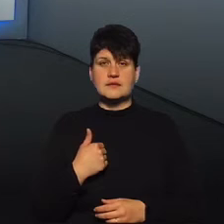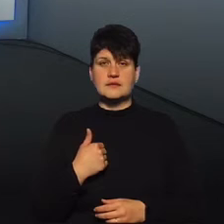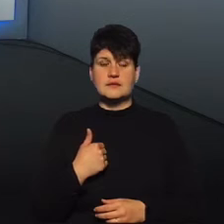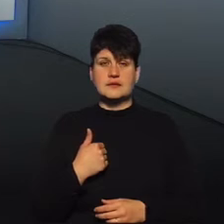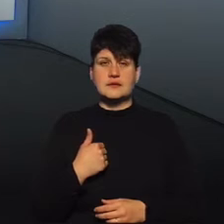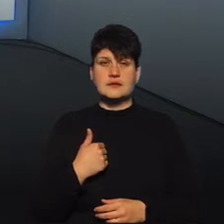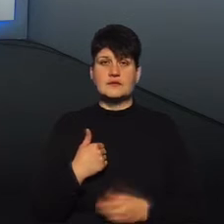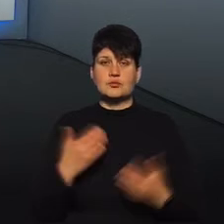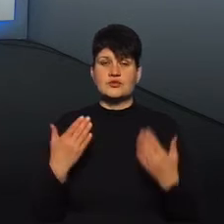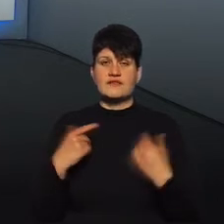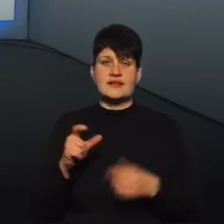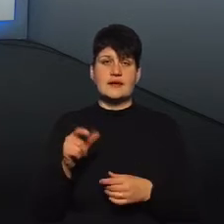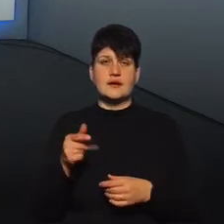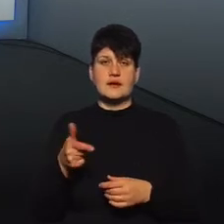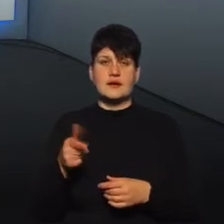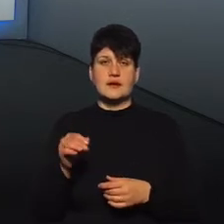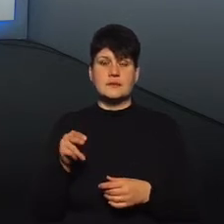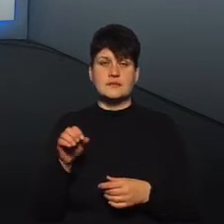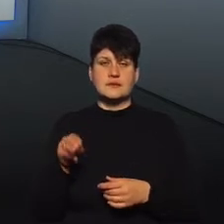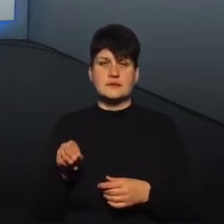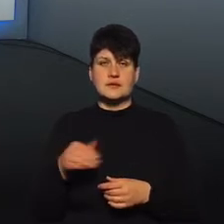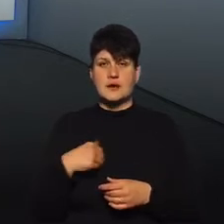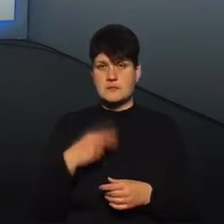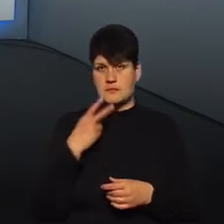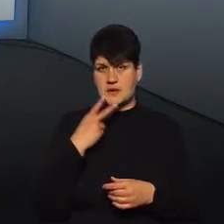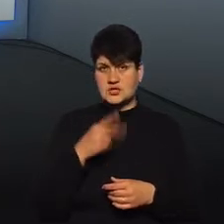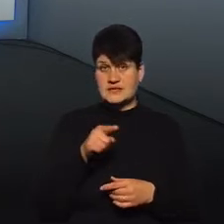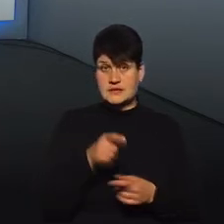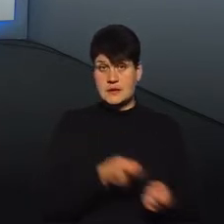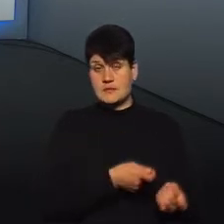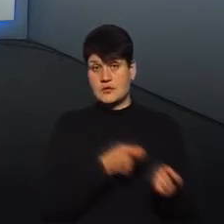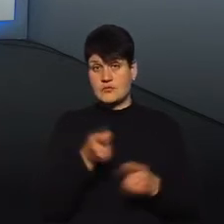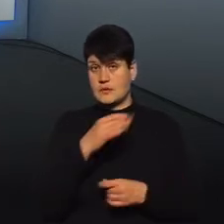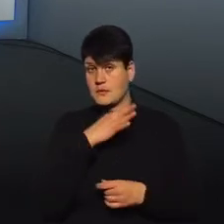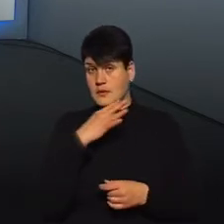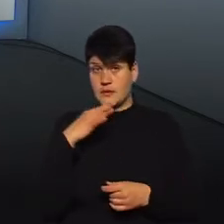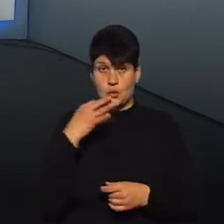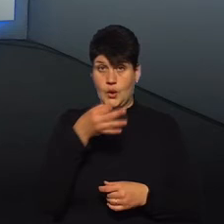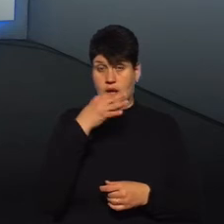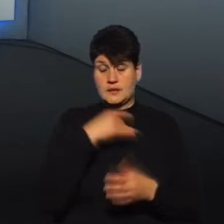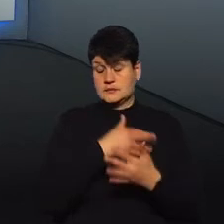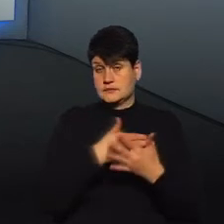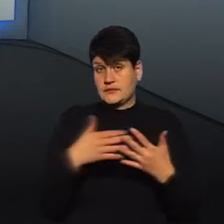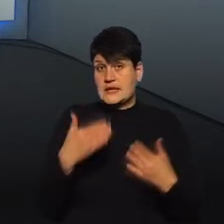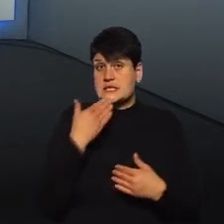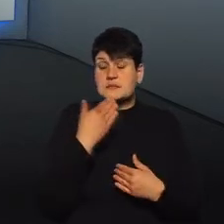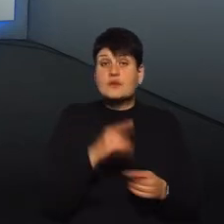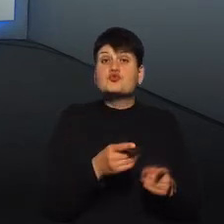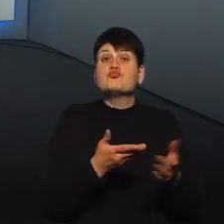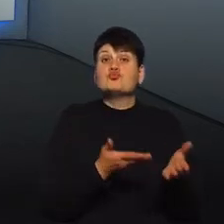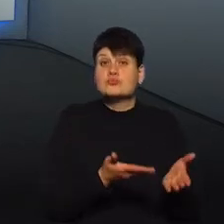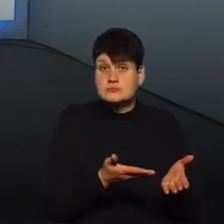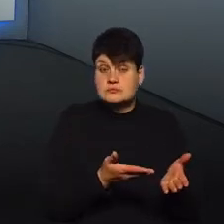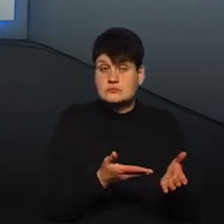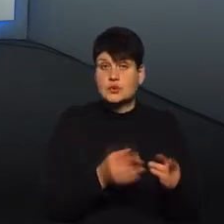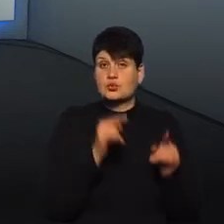так, відпочивали. Я бачив, як звідти везуть багато лікарств. Я запитав, чому? Тому що в тій країні